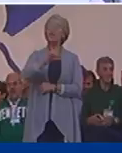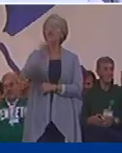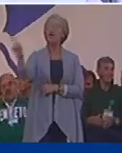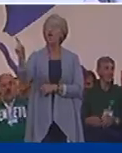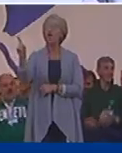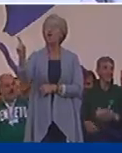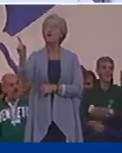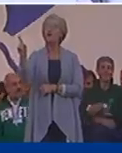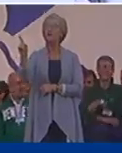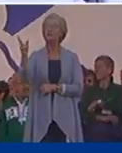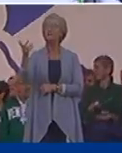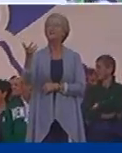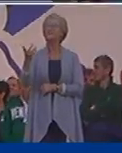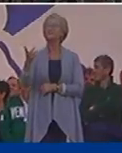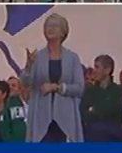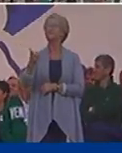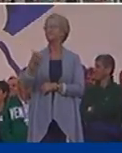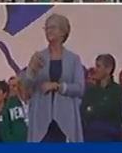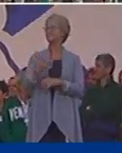no?